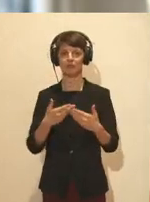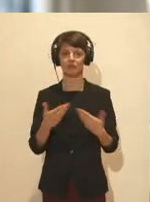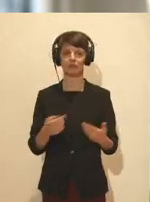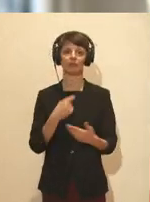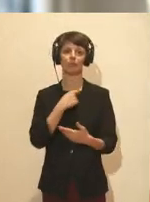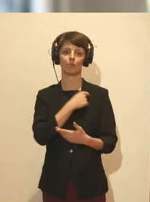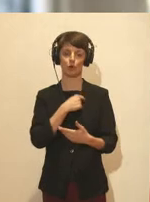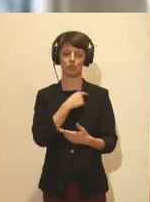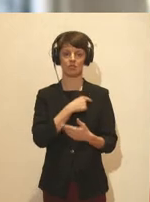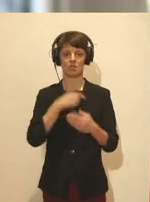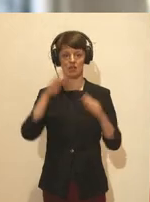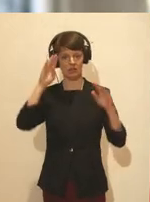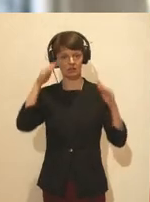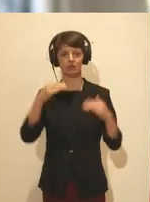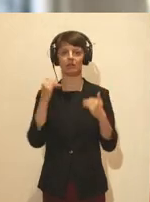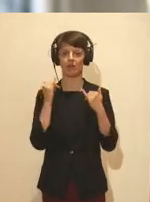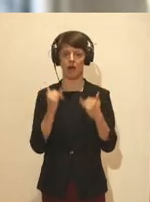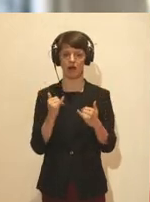and